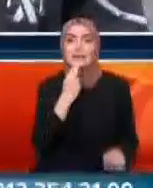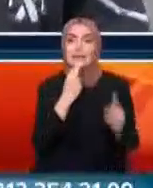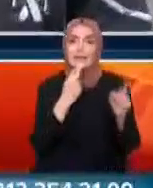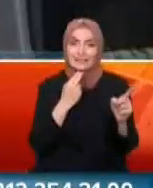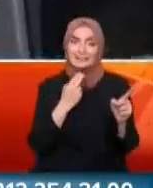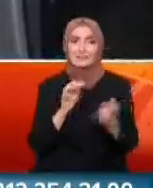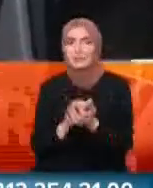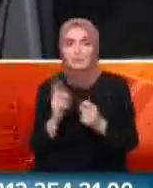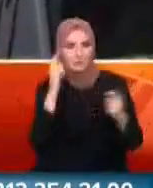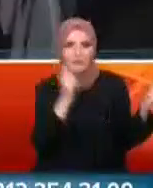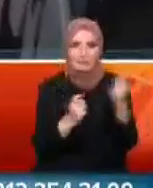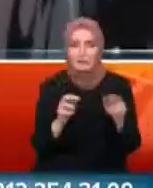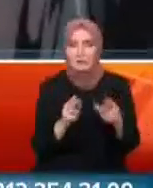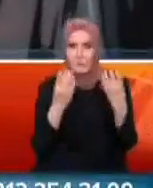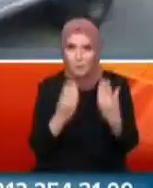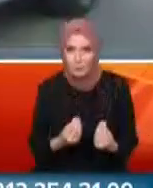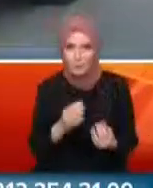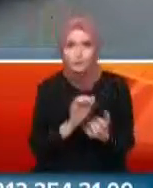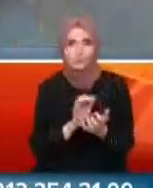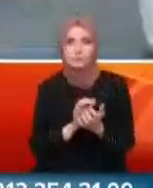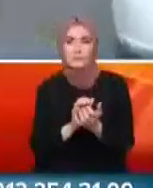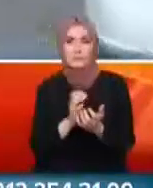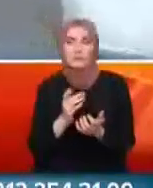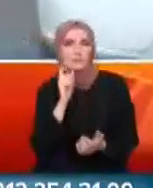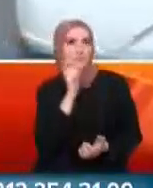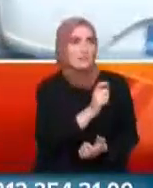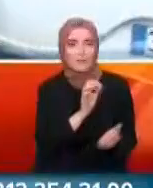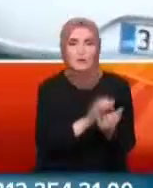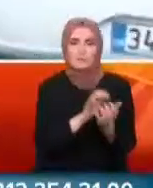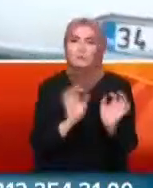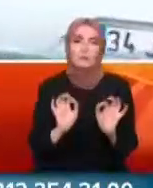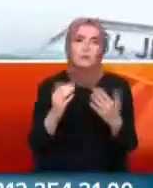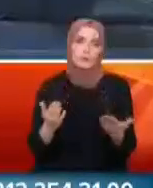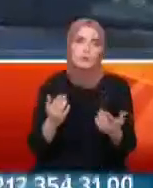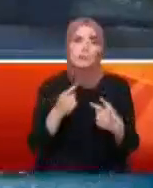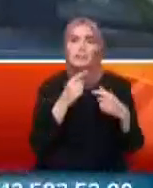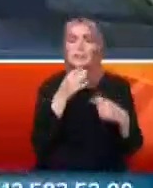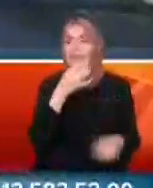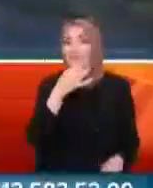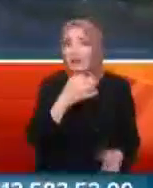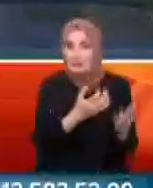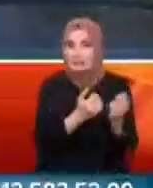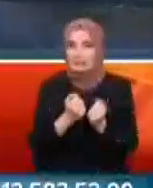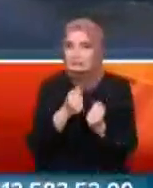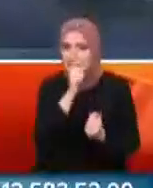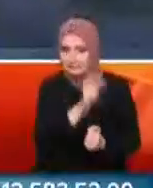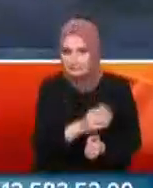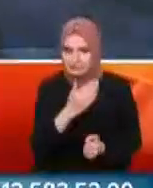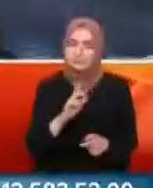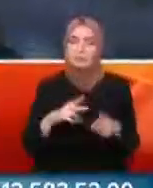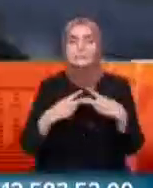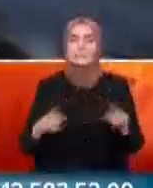refleks gösteriyor. Gözaltına alınan komşu ifadesi alındıktan sonra serbest bırakıldı. Hiçbir şekilde saldırganlığı